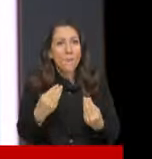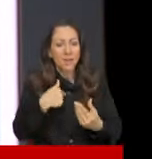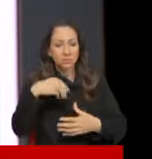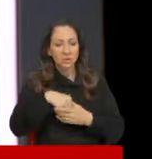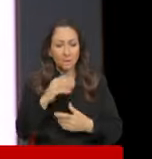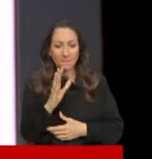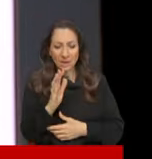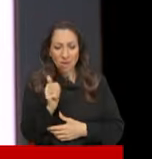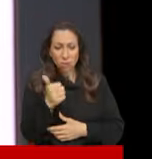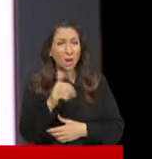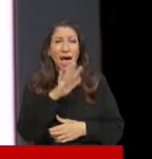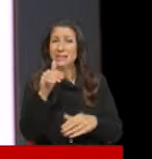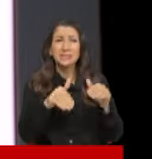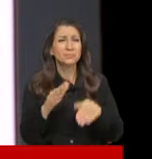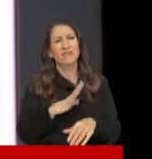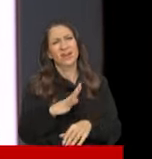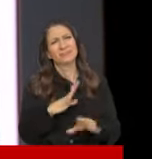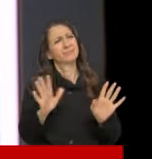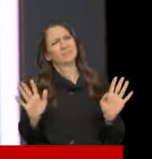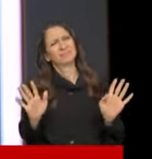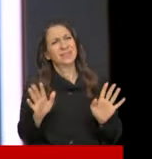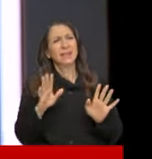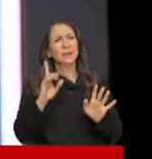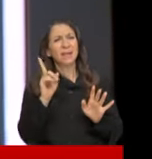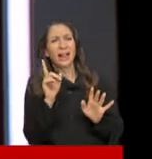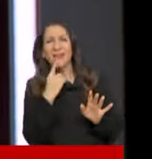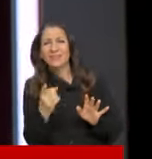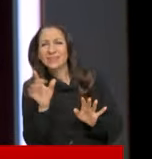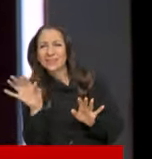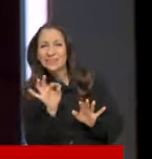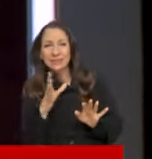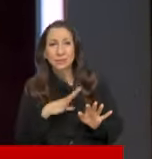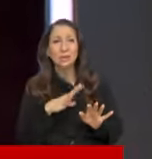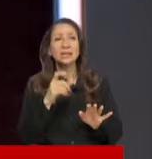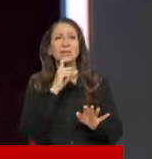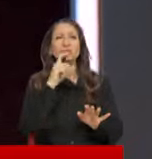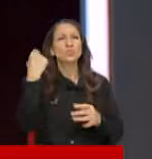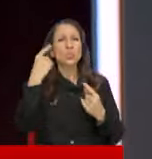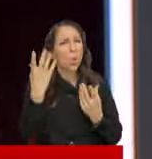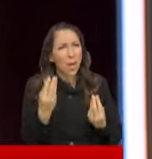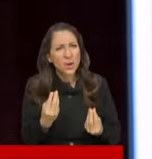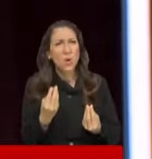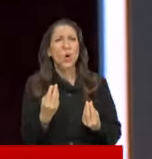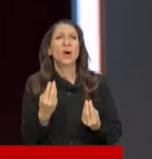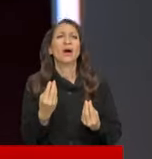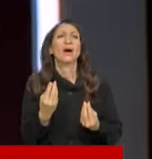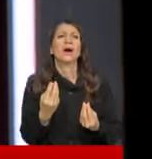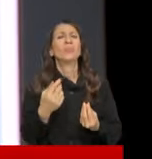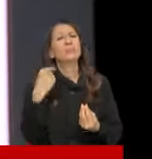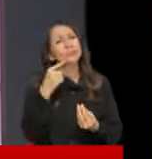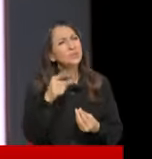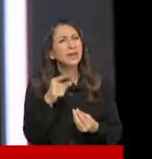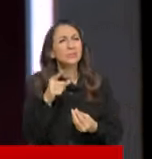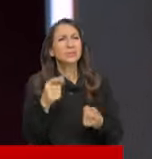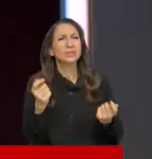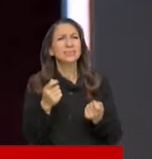seçime 5-6 gün kala her seçimde oluyor yani bir tarafı cımız lanıyor söylemek istediğiniz yanlış algılanıyor olabiliyor yani eee Dolayısıyla